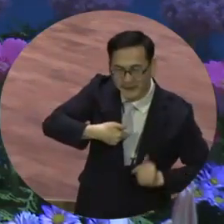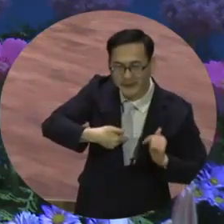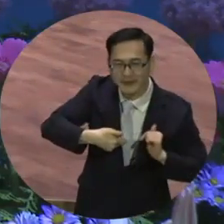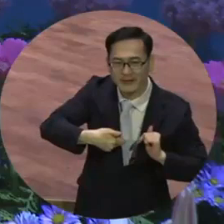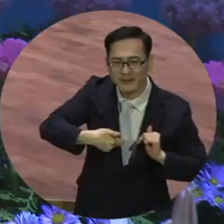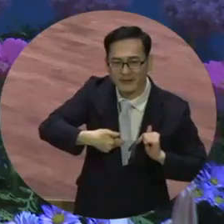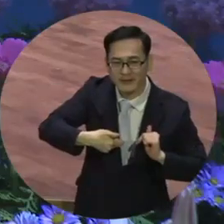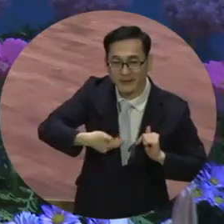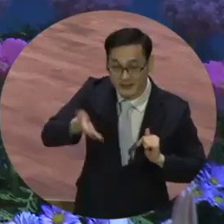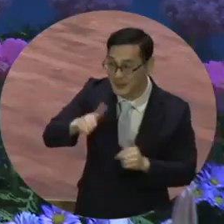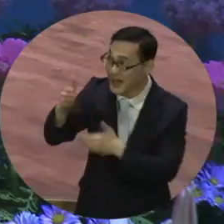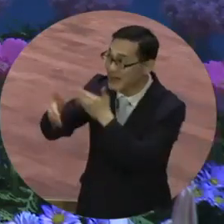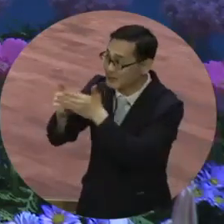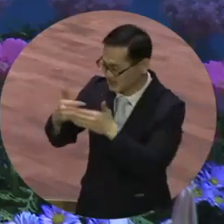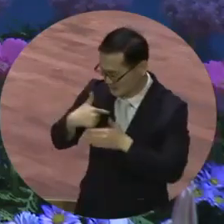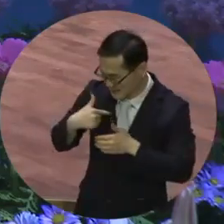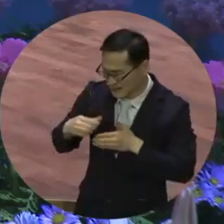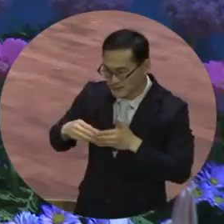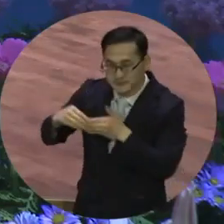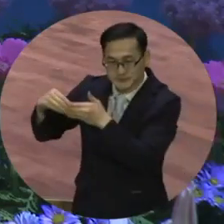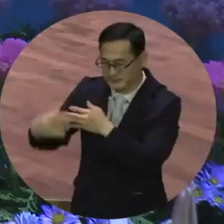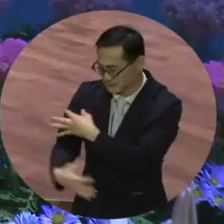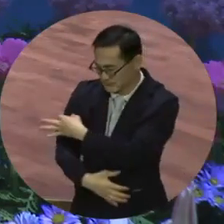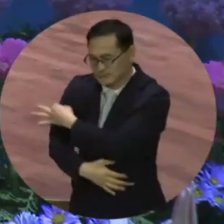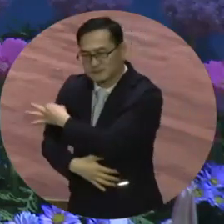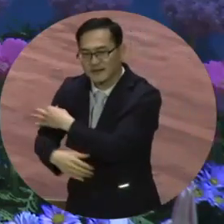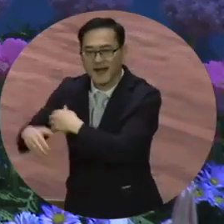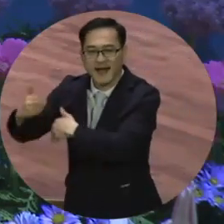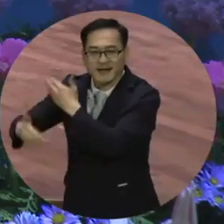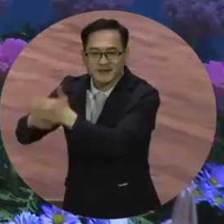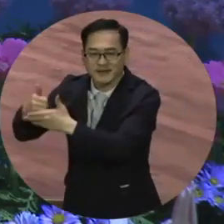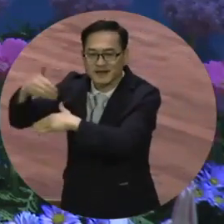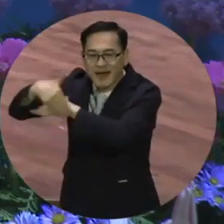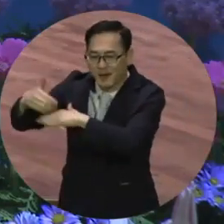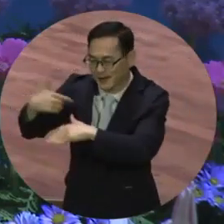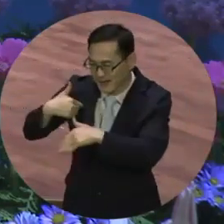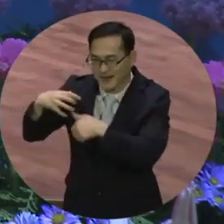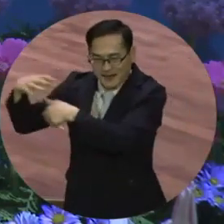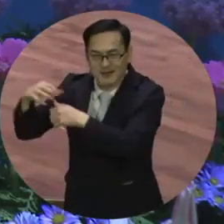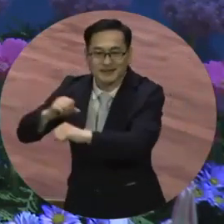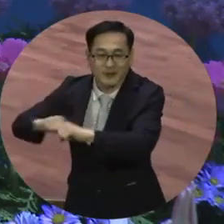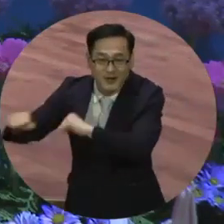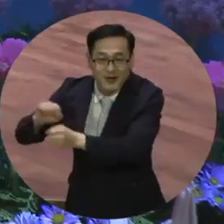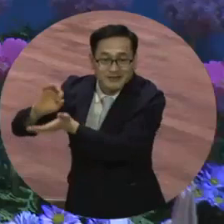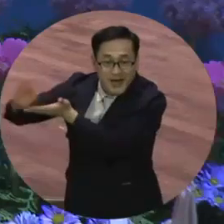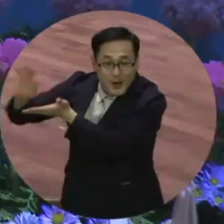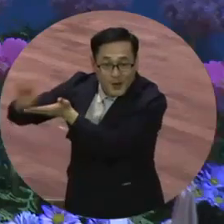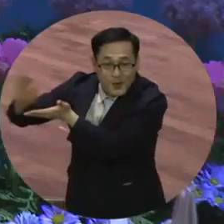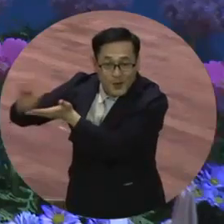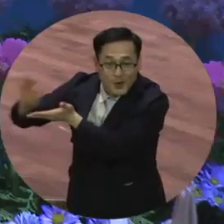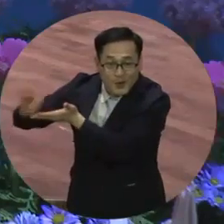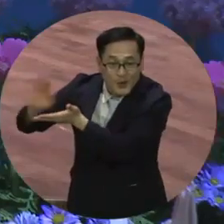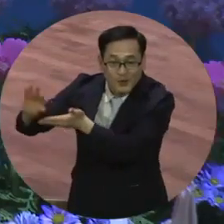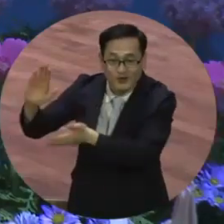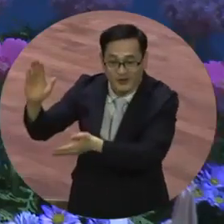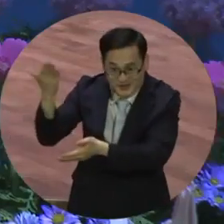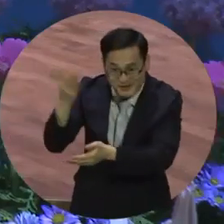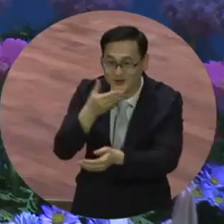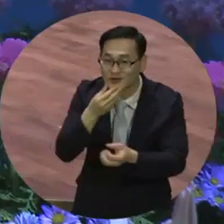이렇게 역사하셨다는 헌신의 작품을 만들 수 있는 이런 증거가 있기를 주님의 이름으로